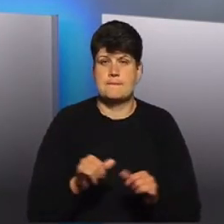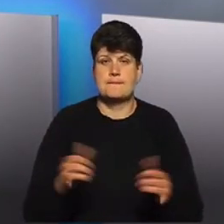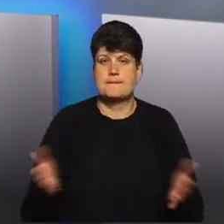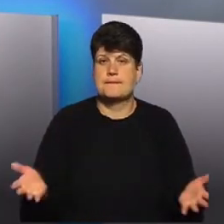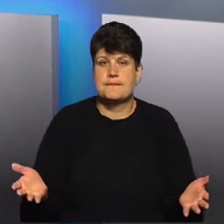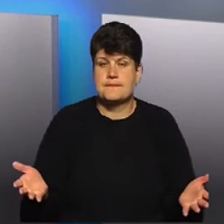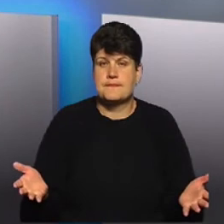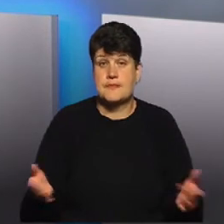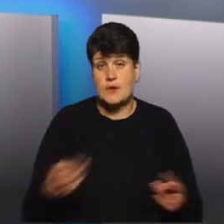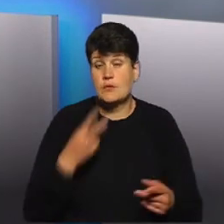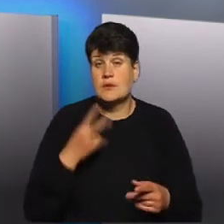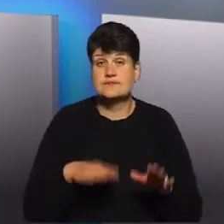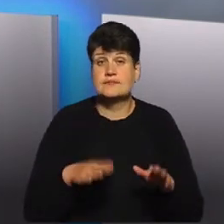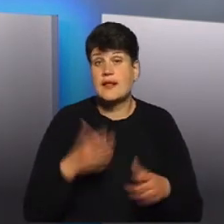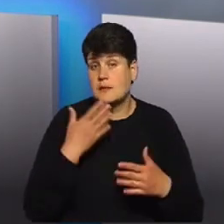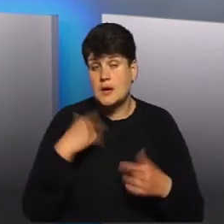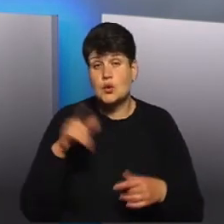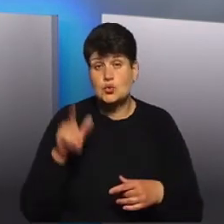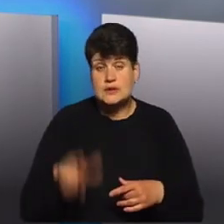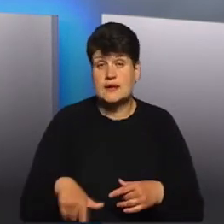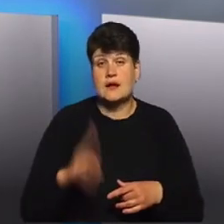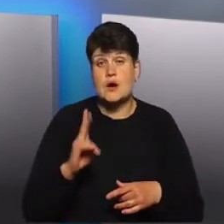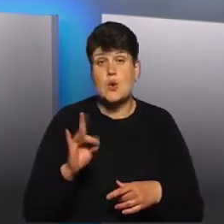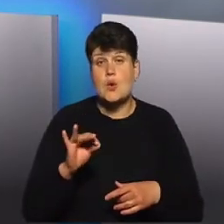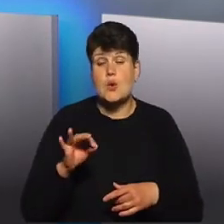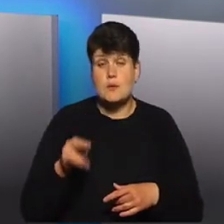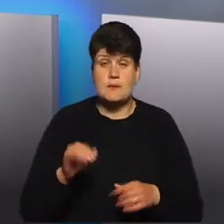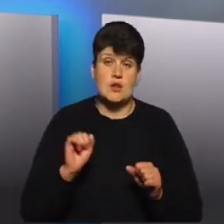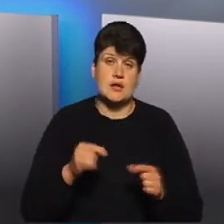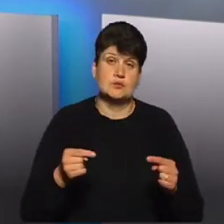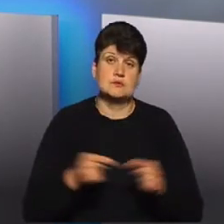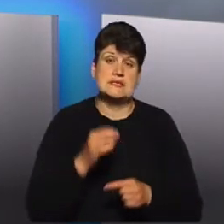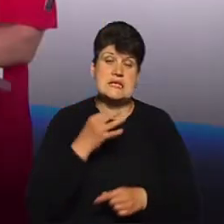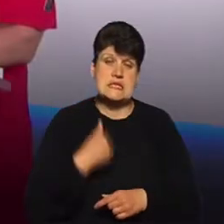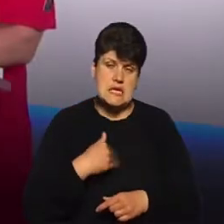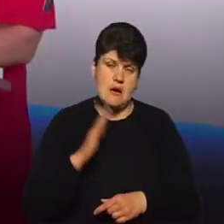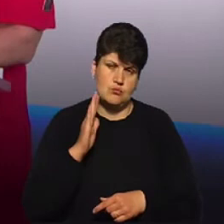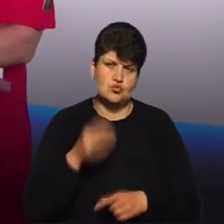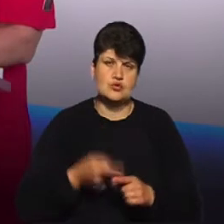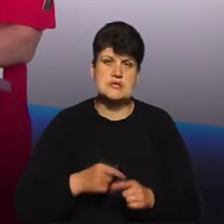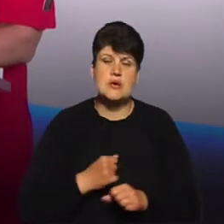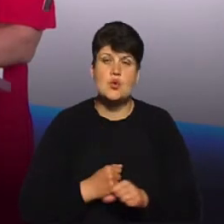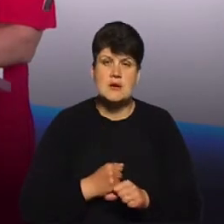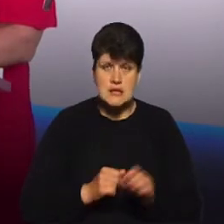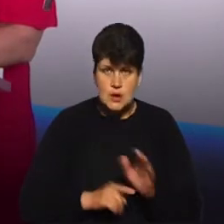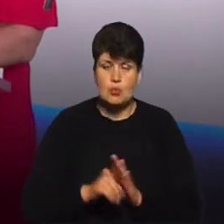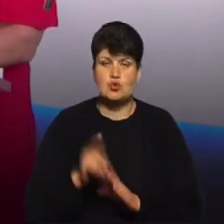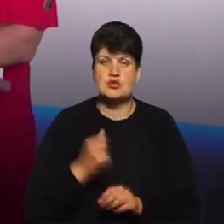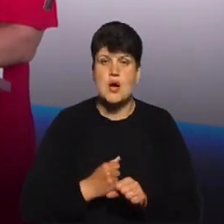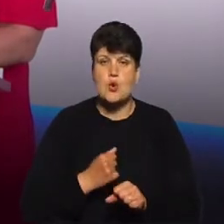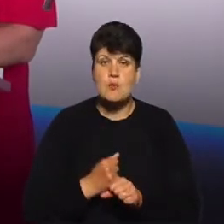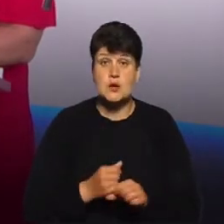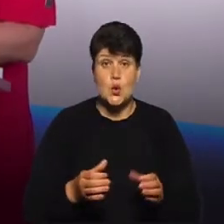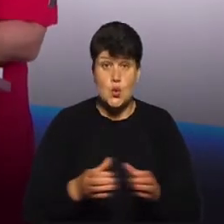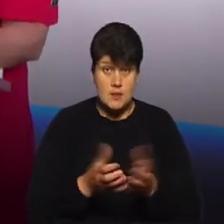людини, яка би в Коропці могла твердо сказати, я буду це робити, і почне це робити, і громада тоді її підтримає.